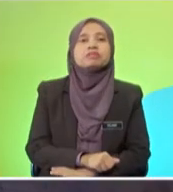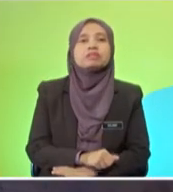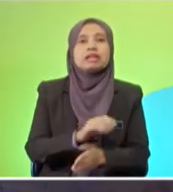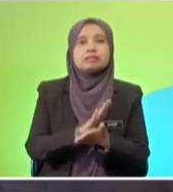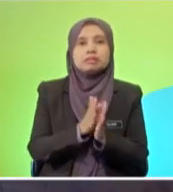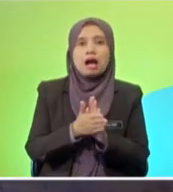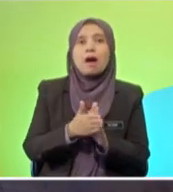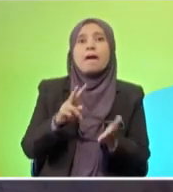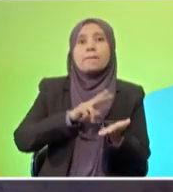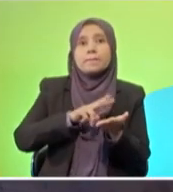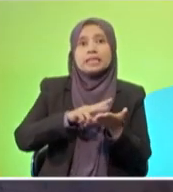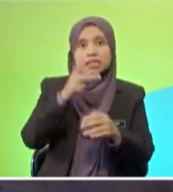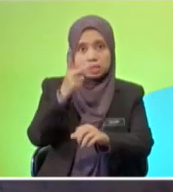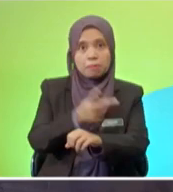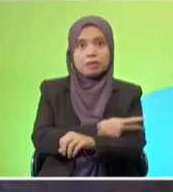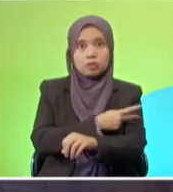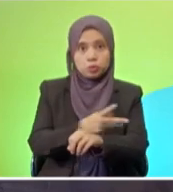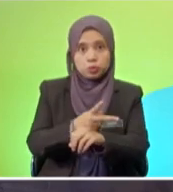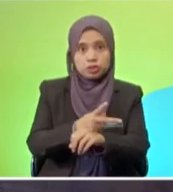pantun Rina